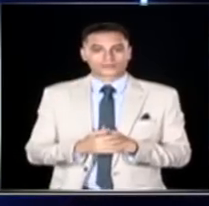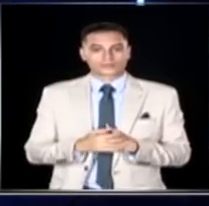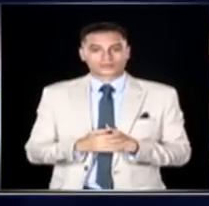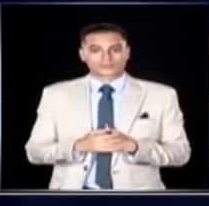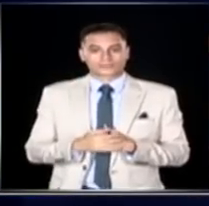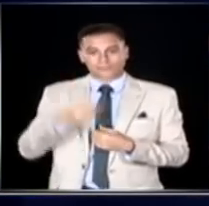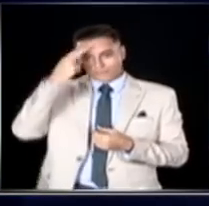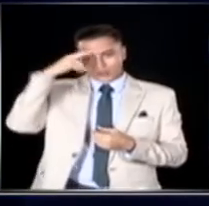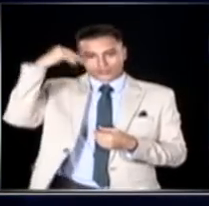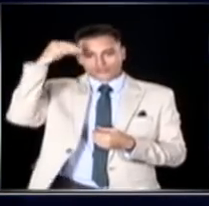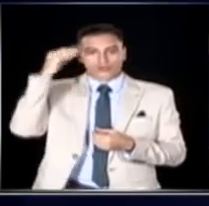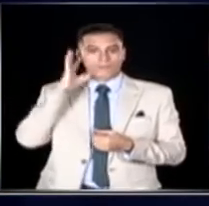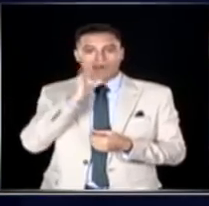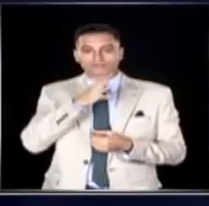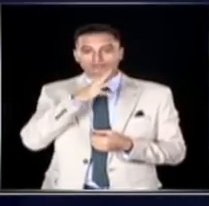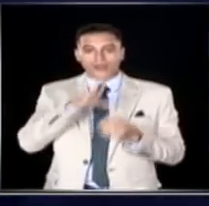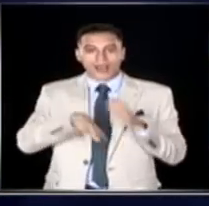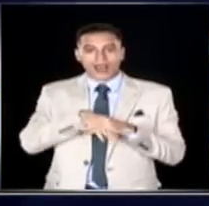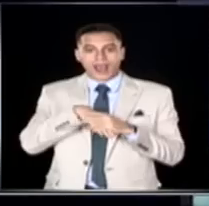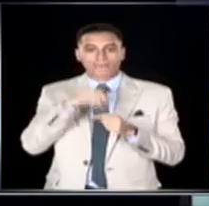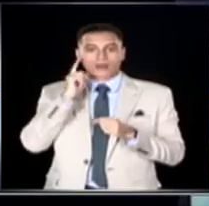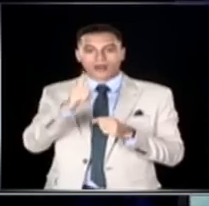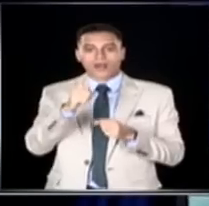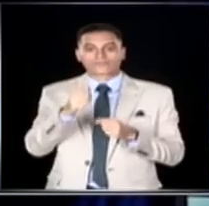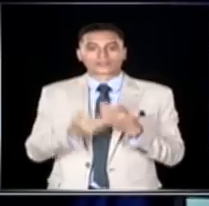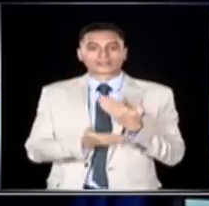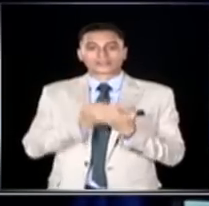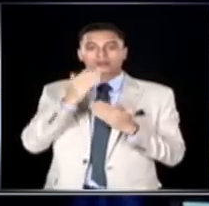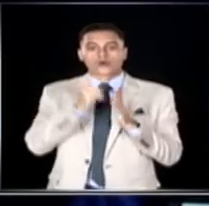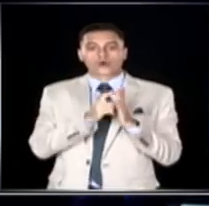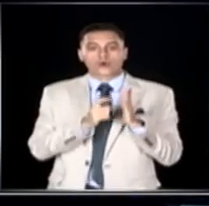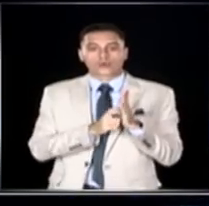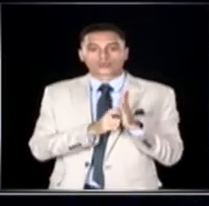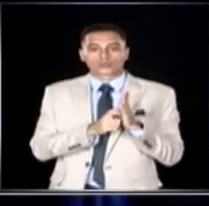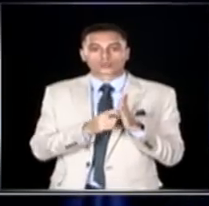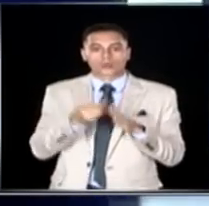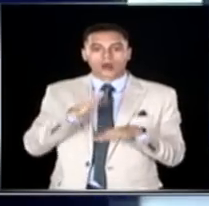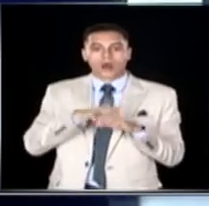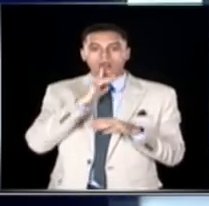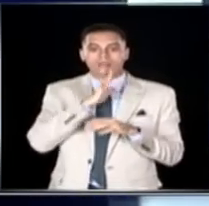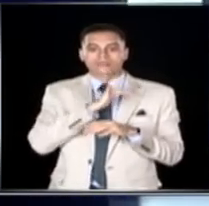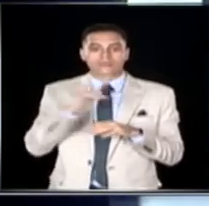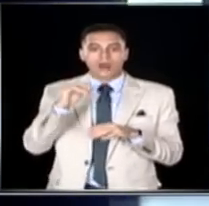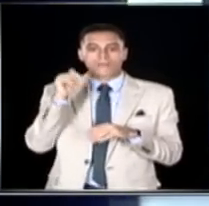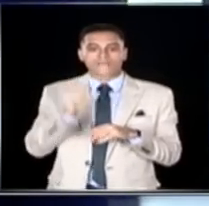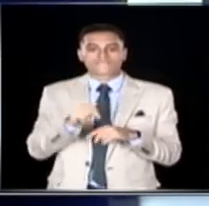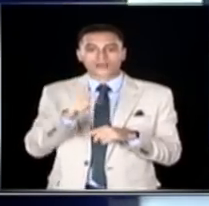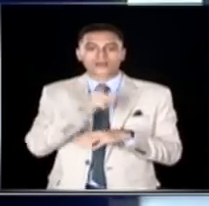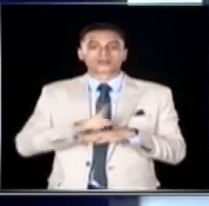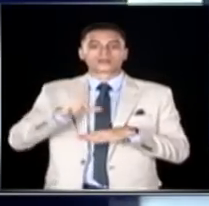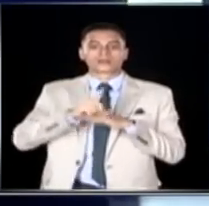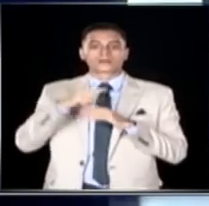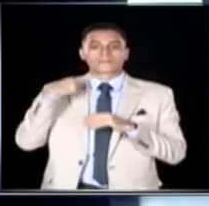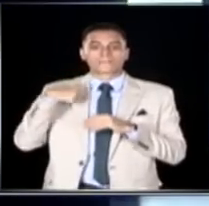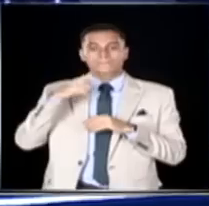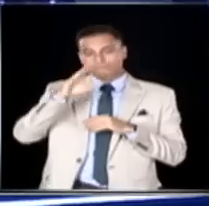من هو الشيخ الذي أصدر فتوى بفرض الضرائب على الأمراء قبل معركة عين